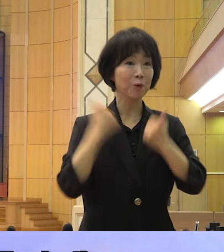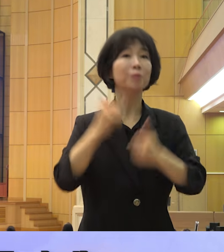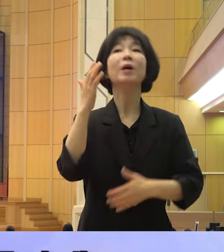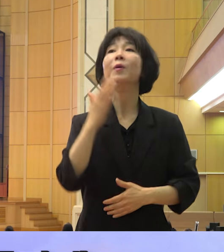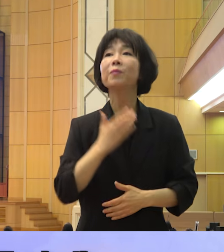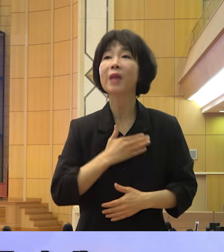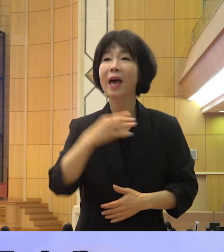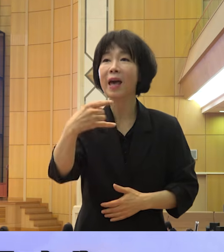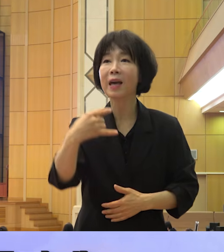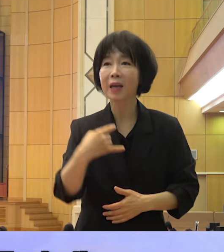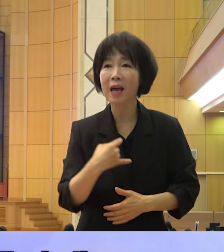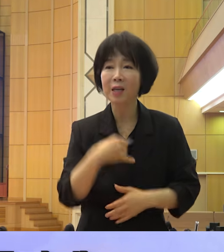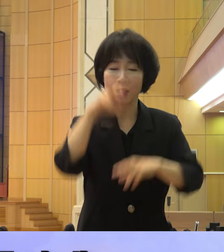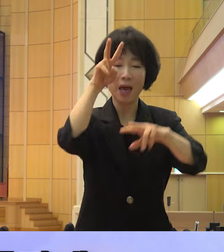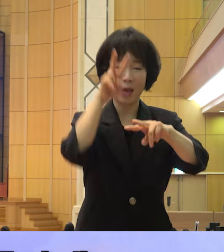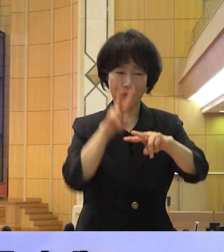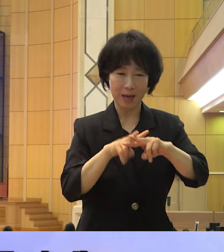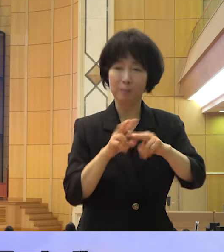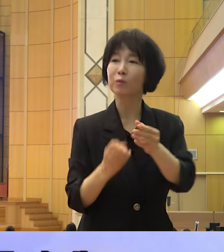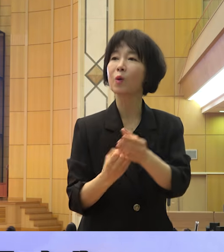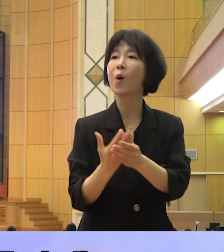샘솟는 기쁨, 내게